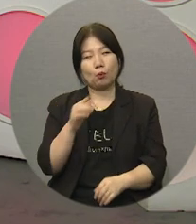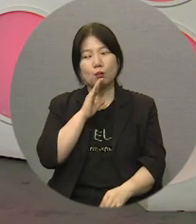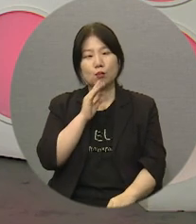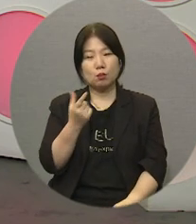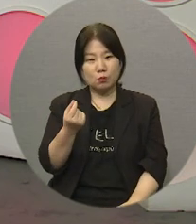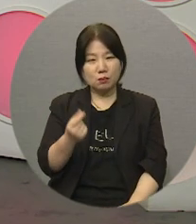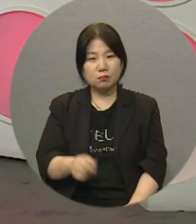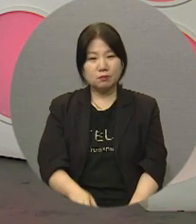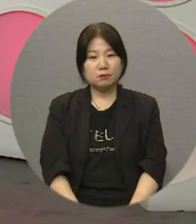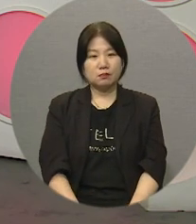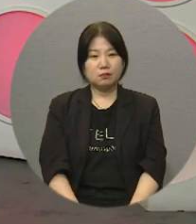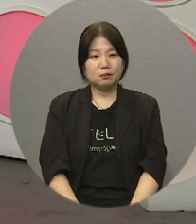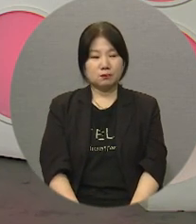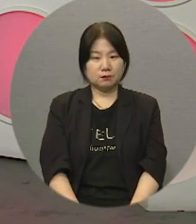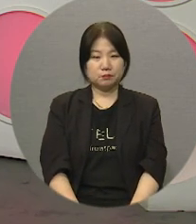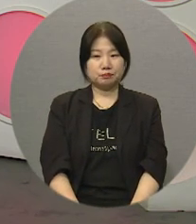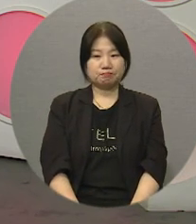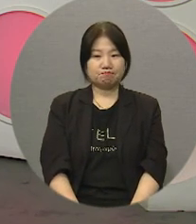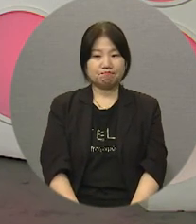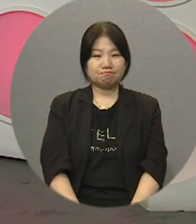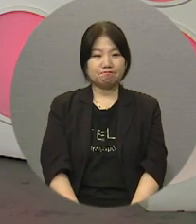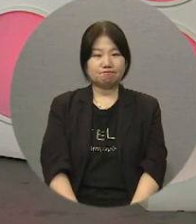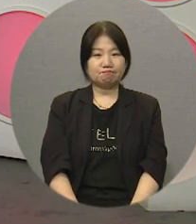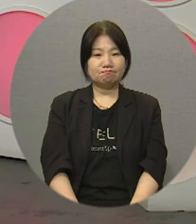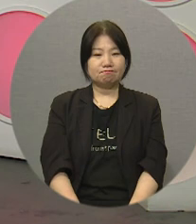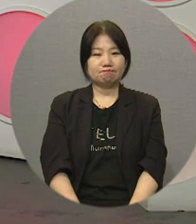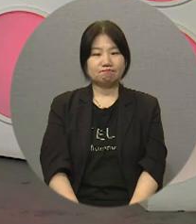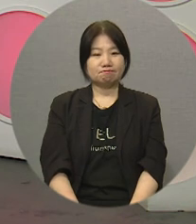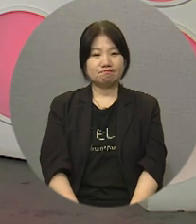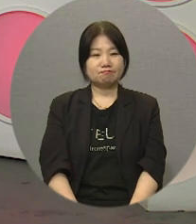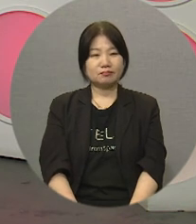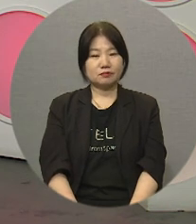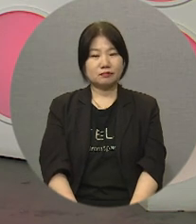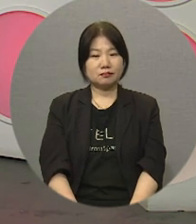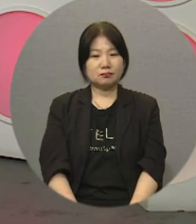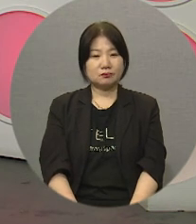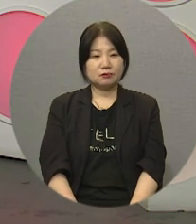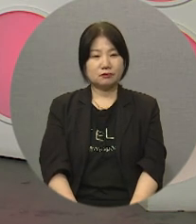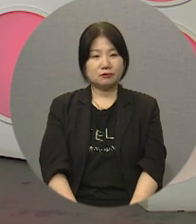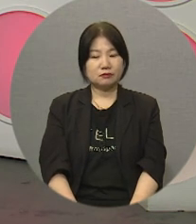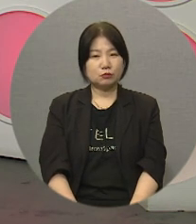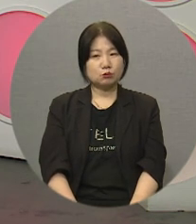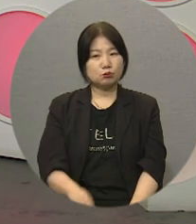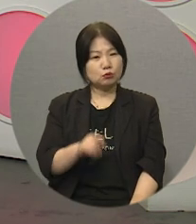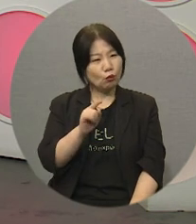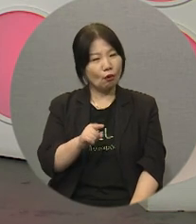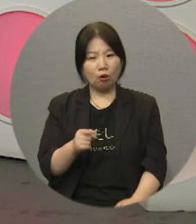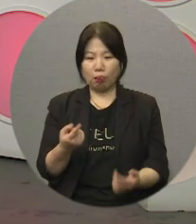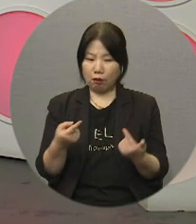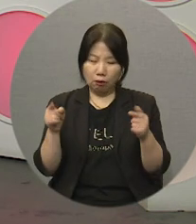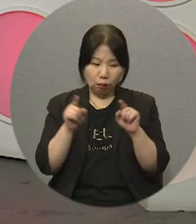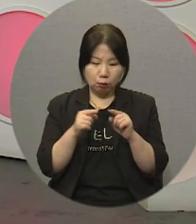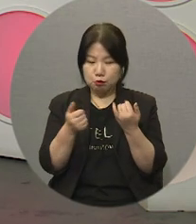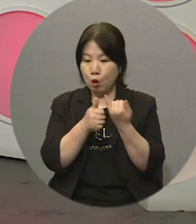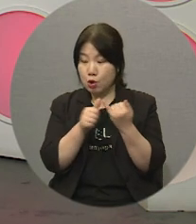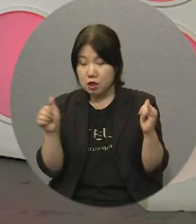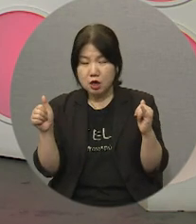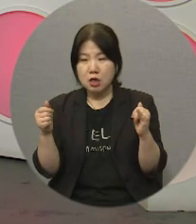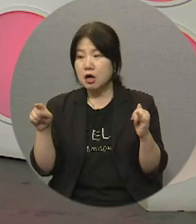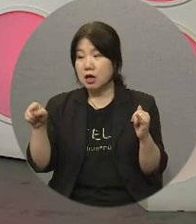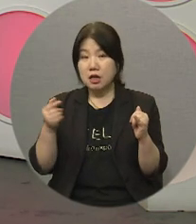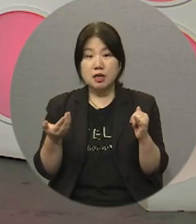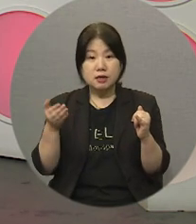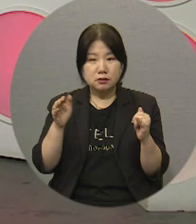저도 이제 점점 뼈저리게 느껴요. 그렇죠. 네, 이 끈끈함은 떨어져 있고 심지어 이혼을 했지만 다시